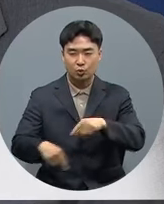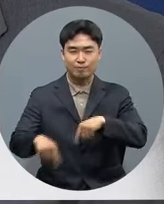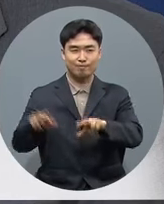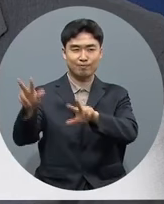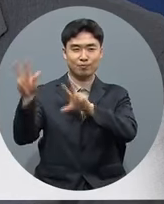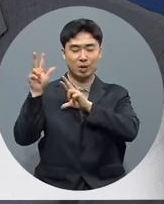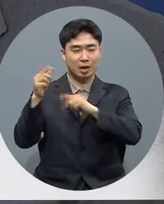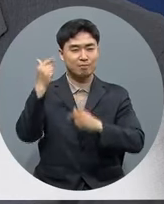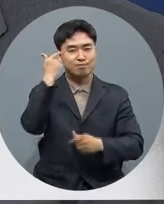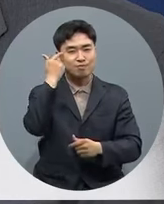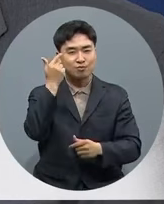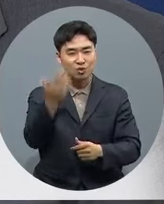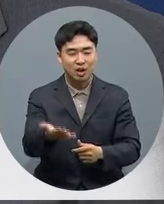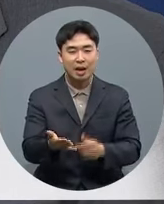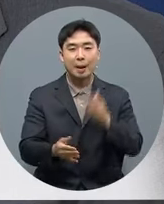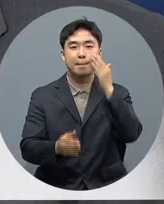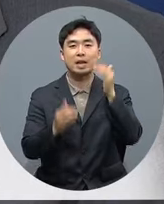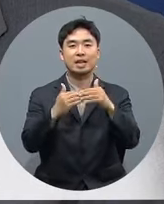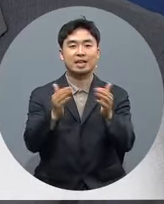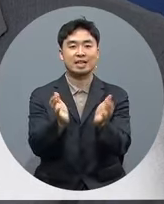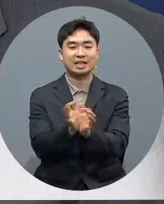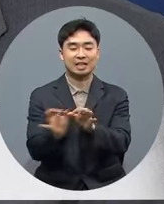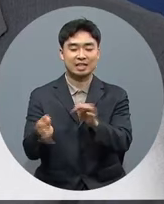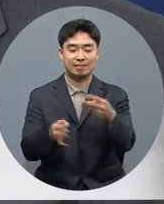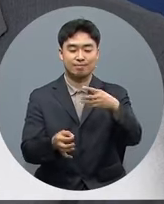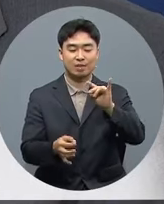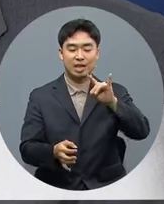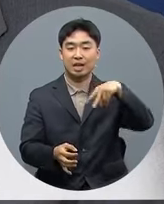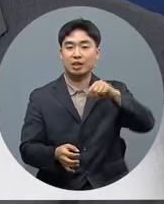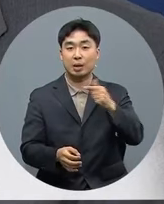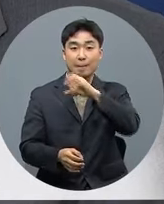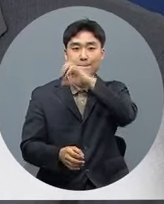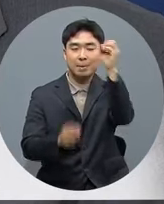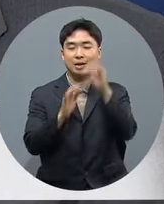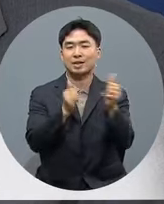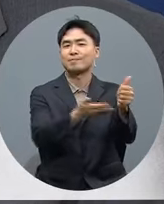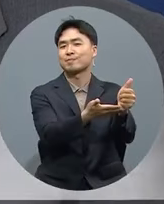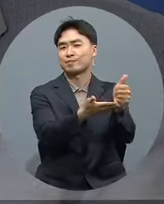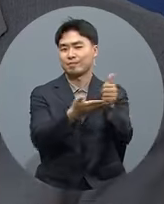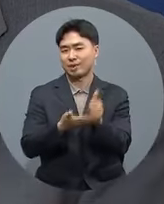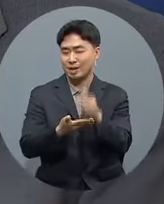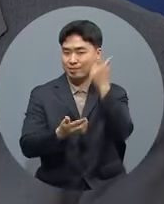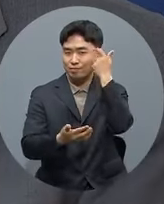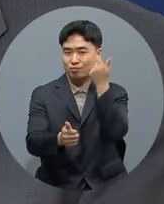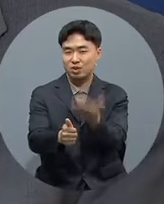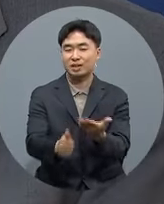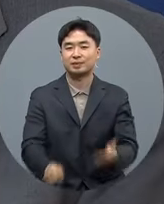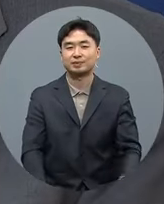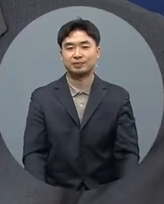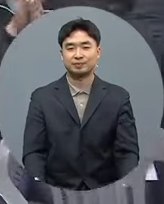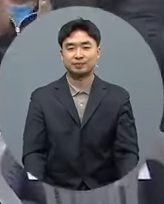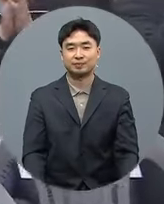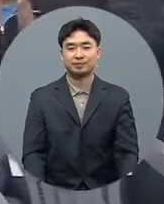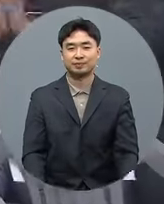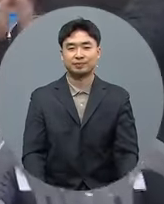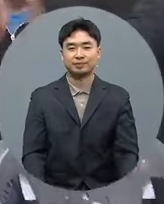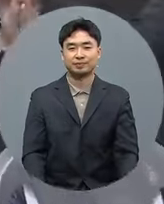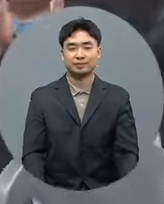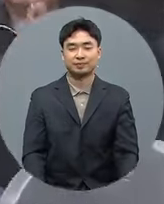각오를 들어보는 시간. 오늘은 더불어민주당 김태선 당선인입니다. 최지호 기자입니다.